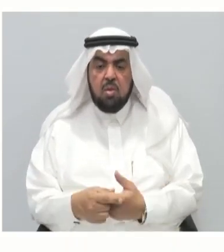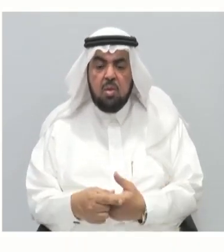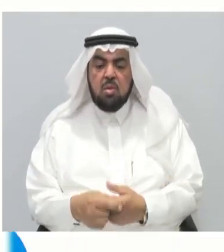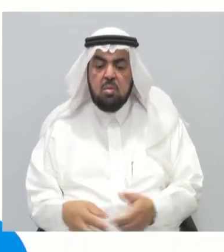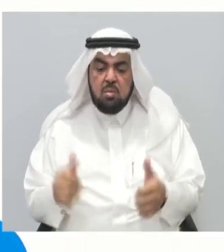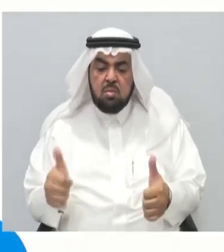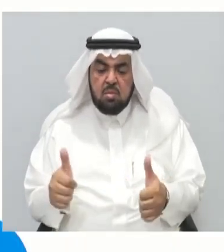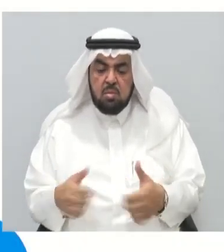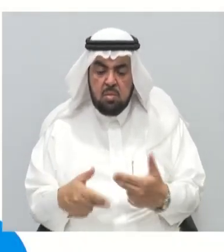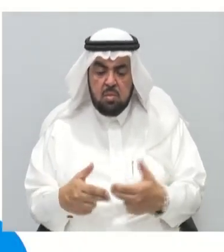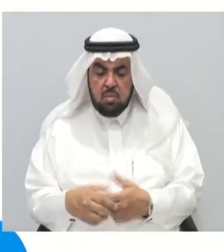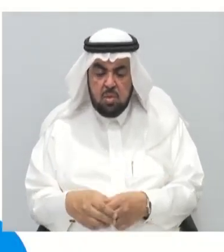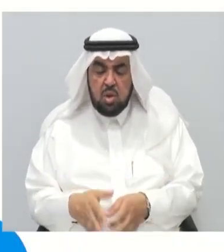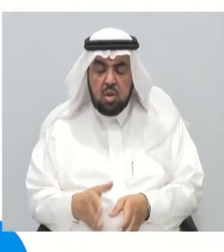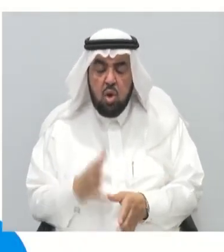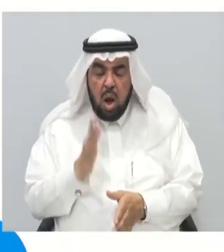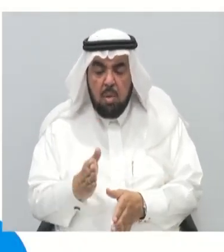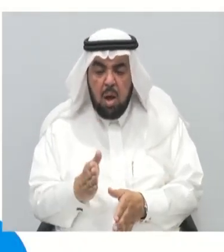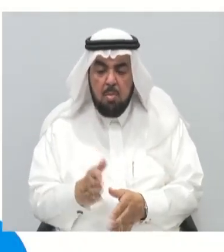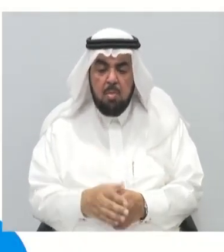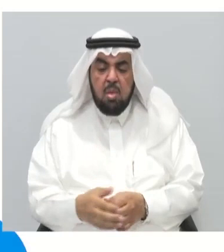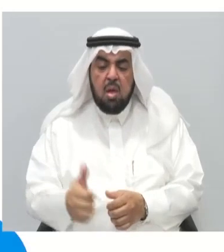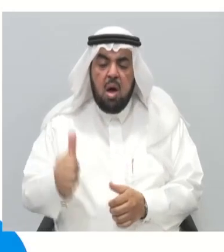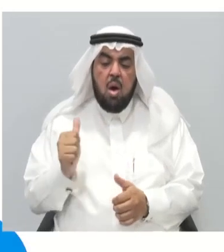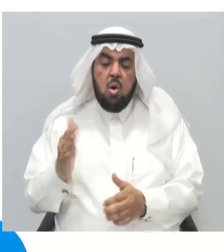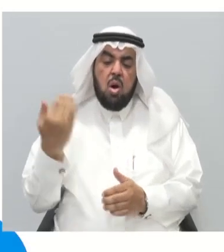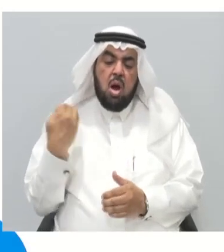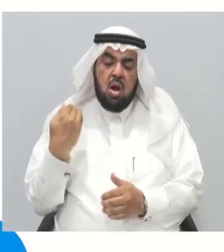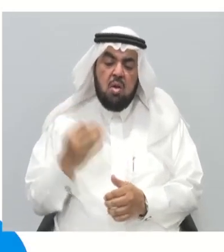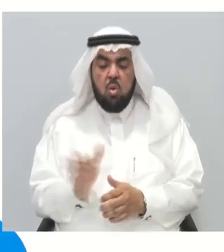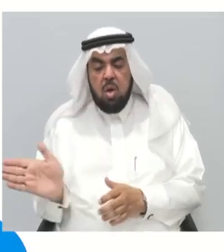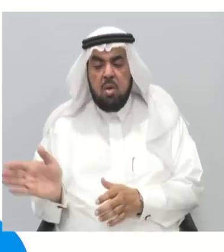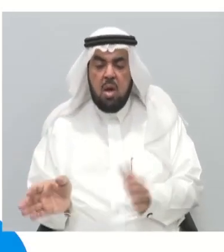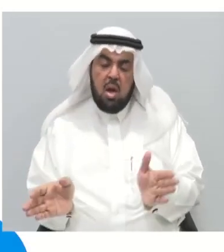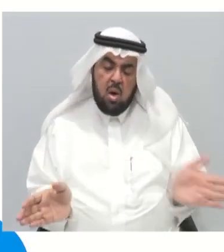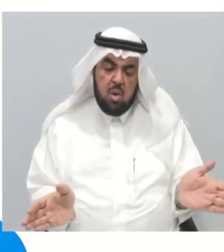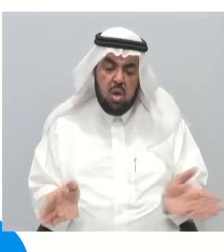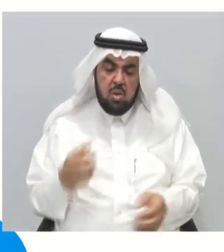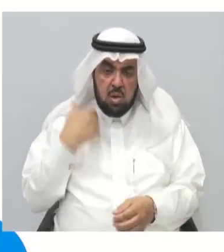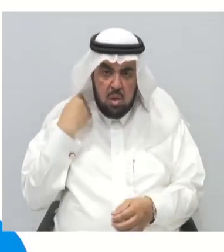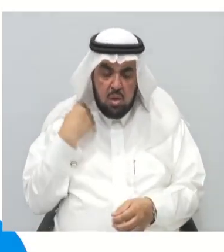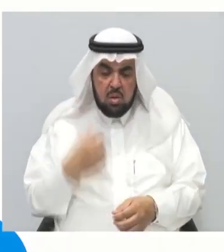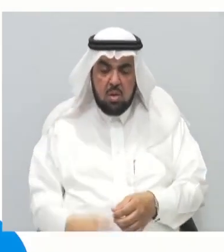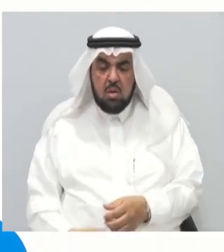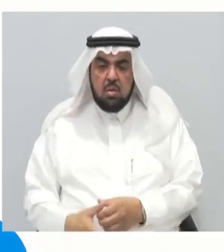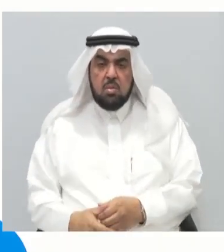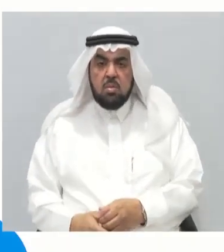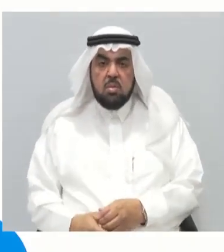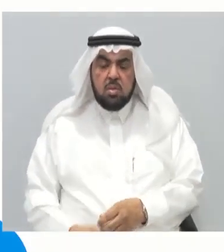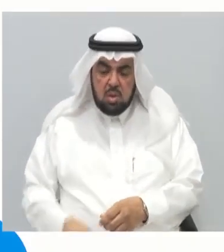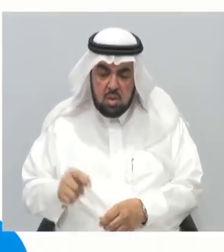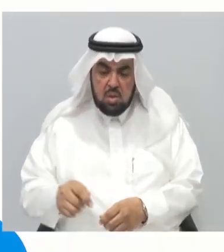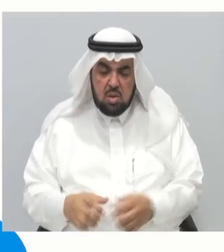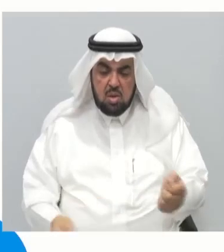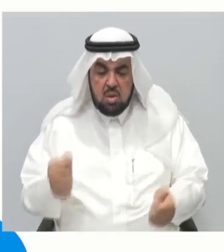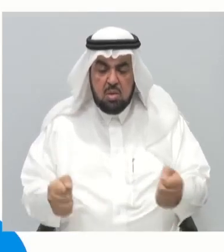احسنتم حركه السيارات اما ان تكون للامام او للخلف او يمينا او انعطاف يمينا او يسارا فنجد